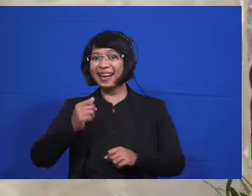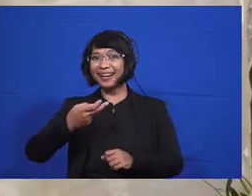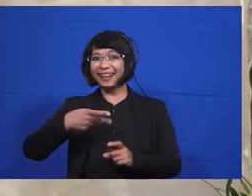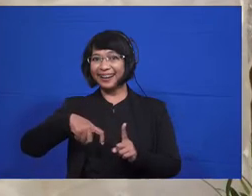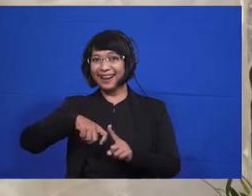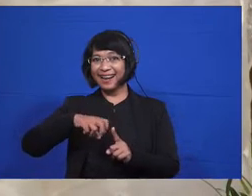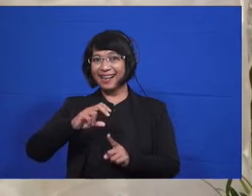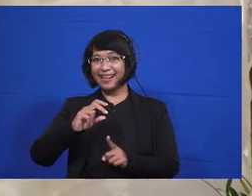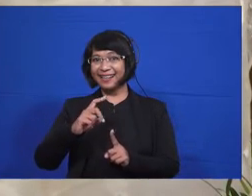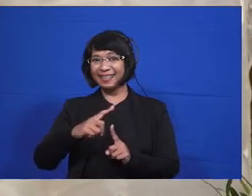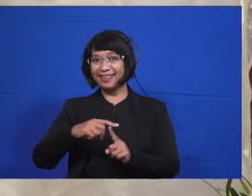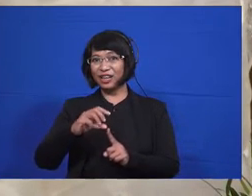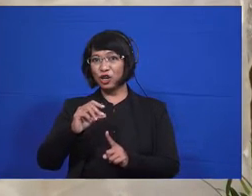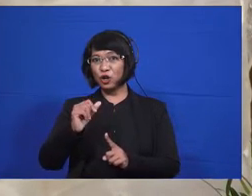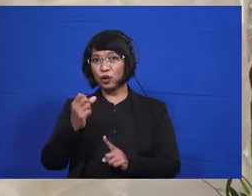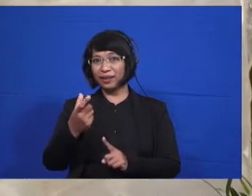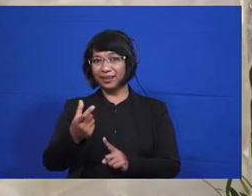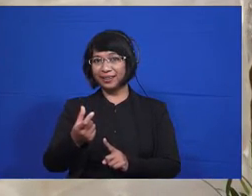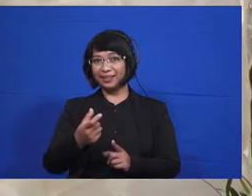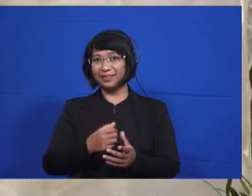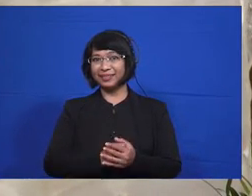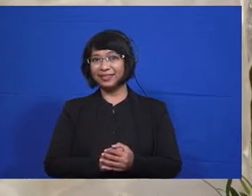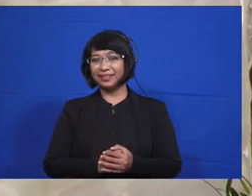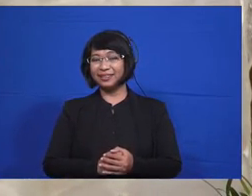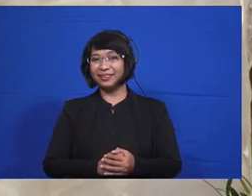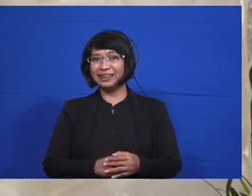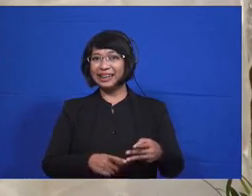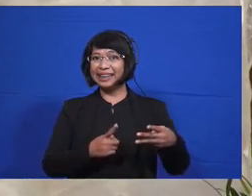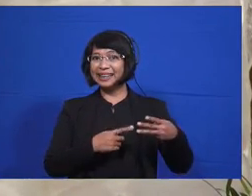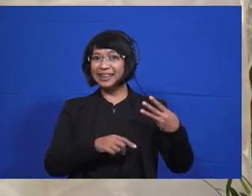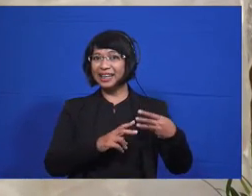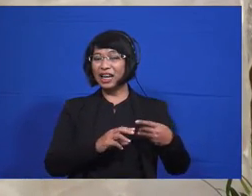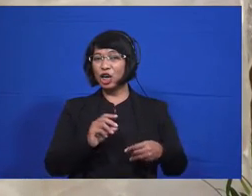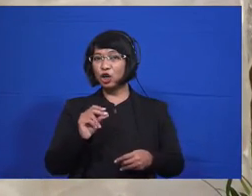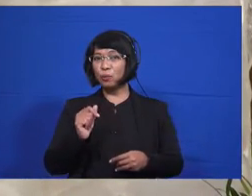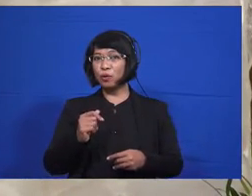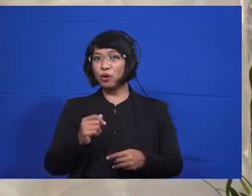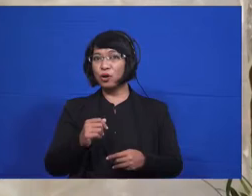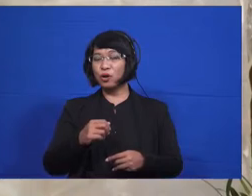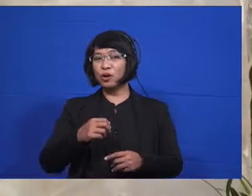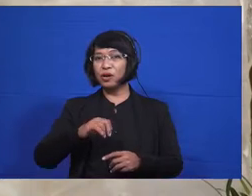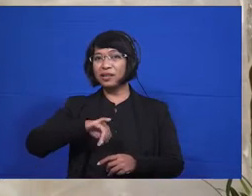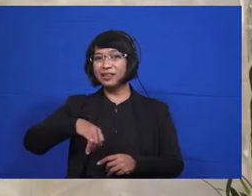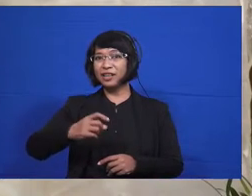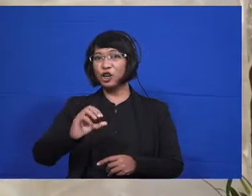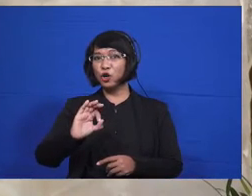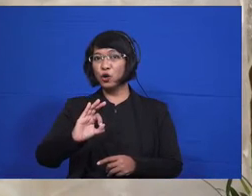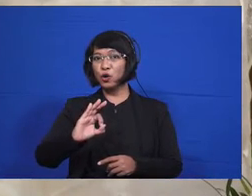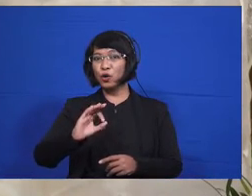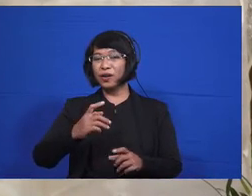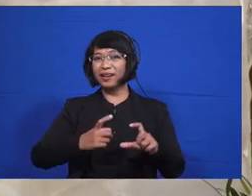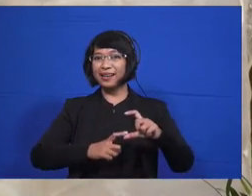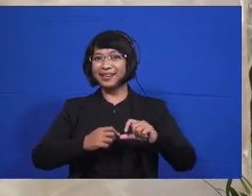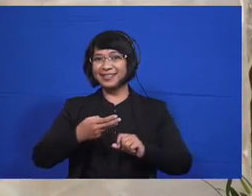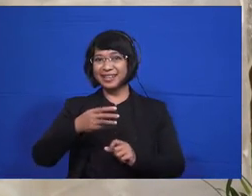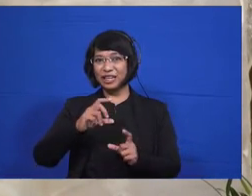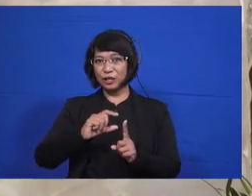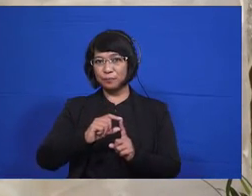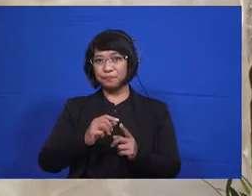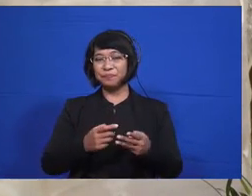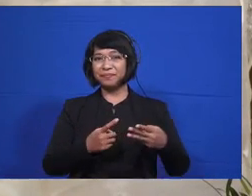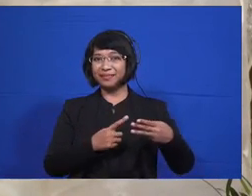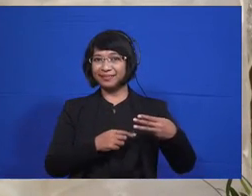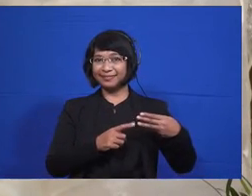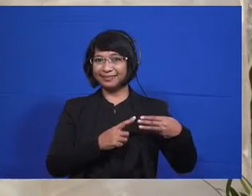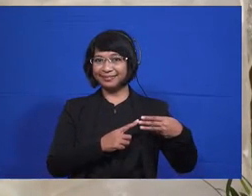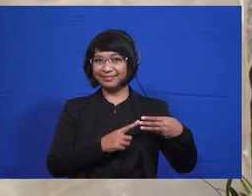Yogyakarta. Ketiga, Romo Joseph Kristanto Suratman PR, Sekretaris Komisi Seminari Konferensi Wali